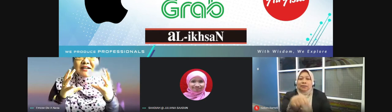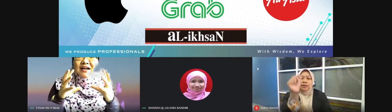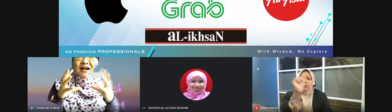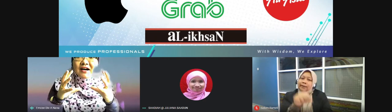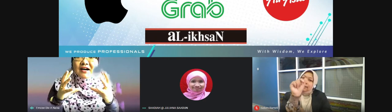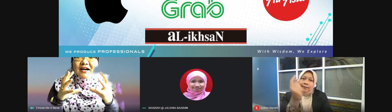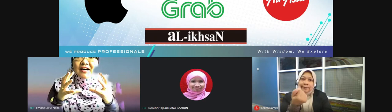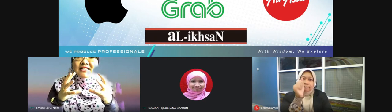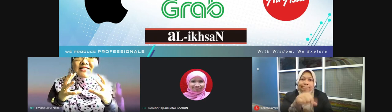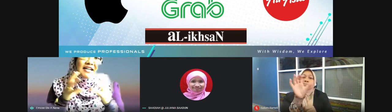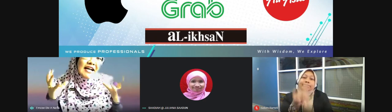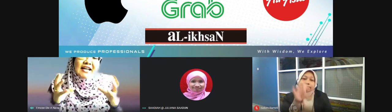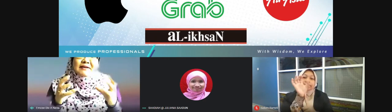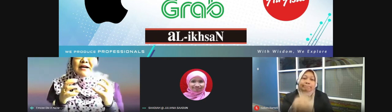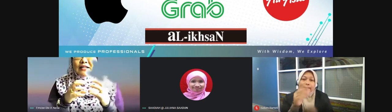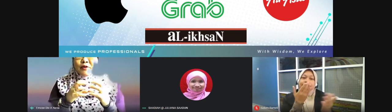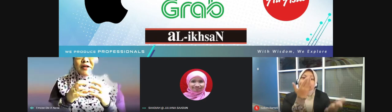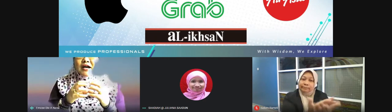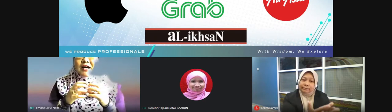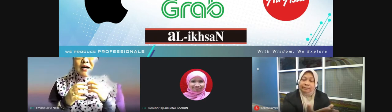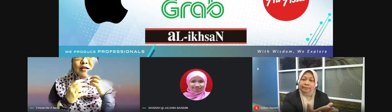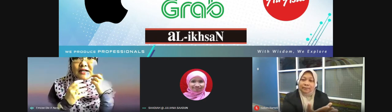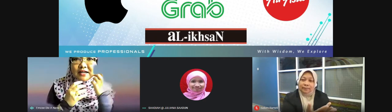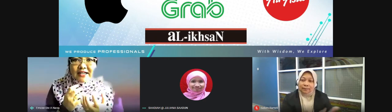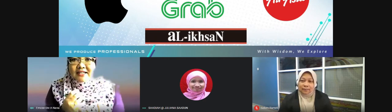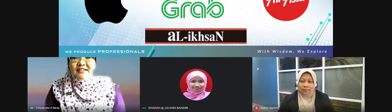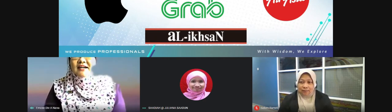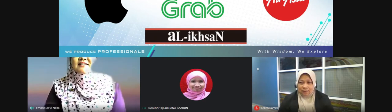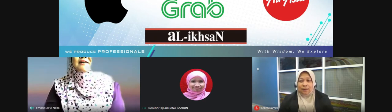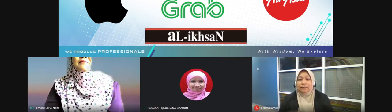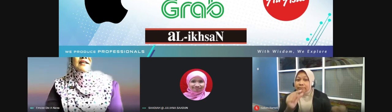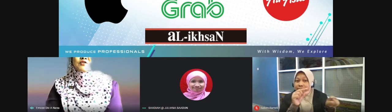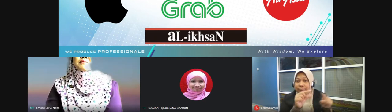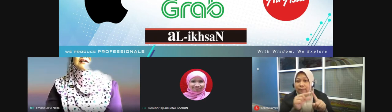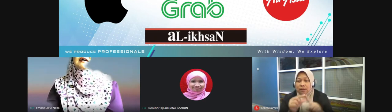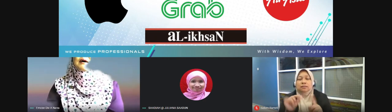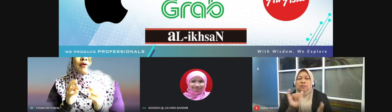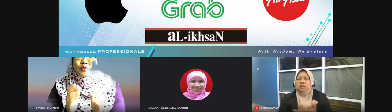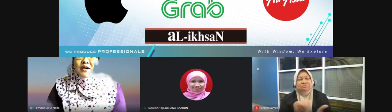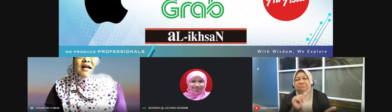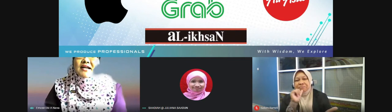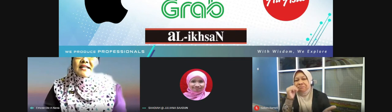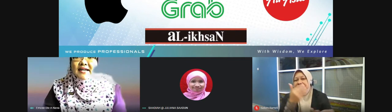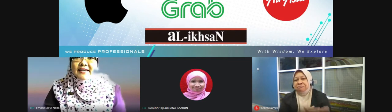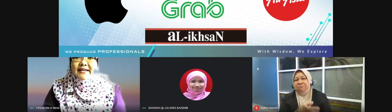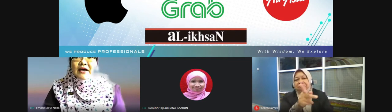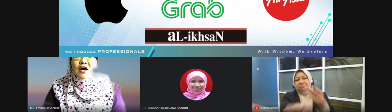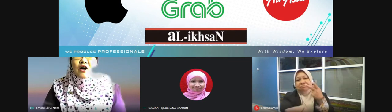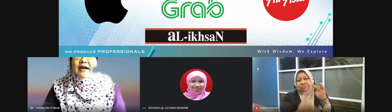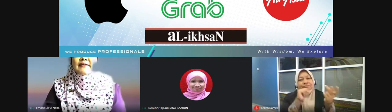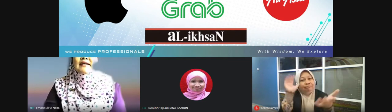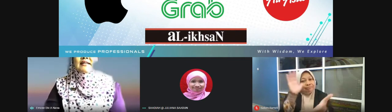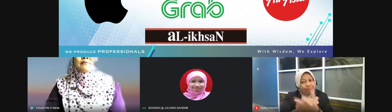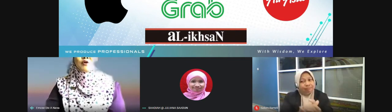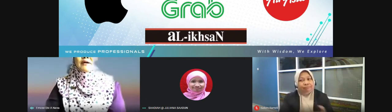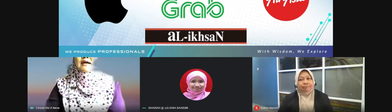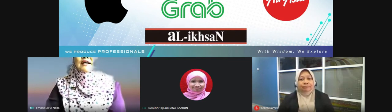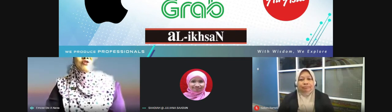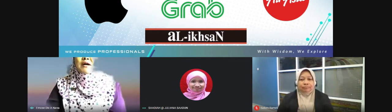mengiyakan kita punya cadangan ataupun kata-kata kita. Jadi benda tu sebenarnya menunjukkan anda tidak yakin. Alright.